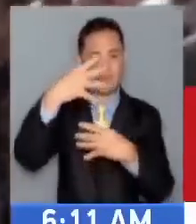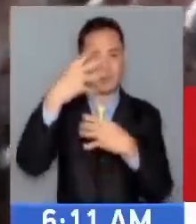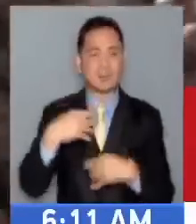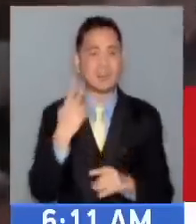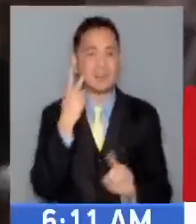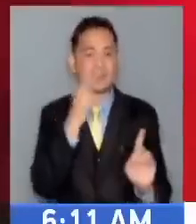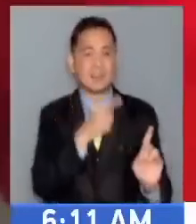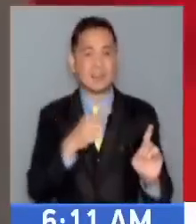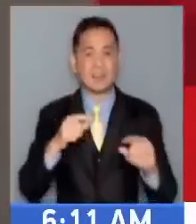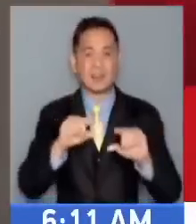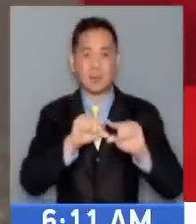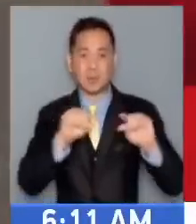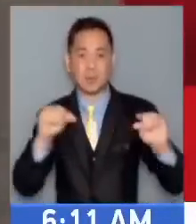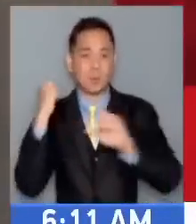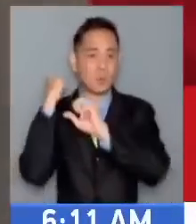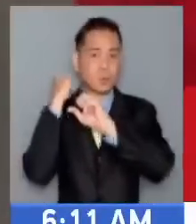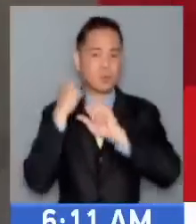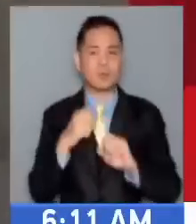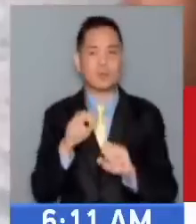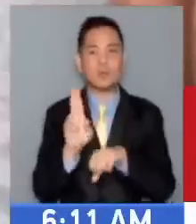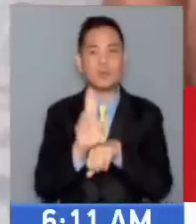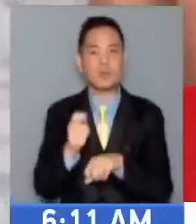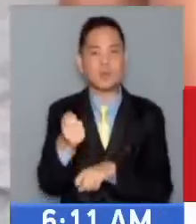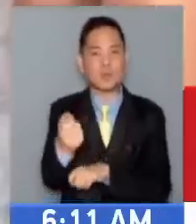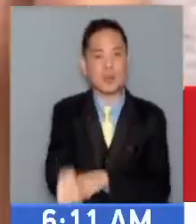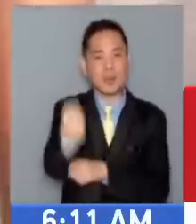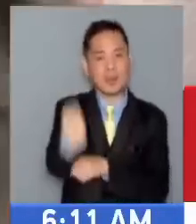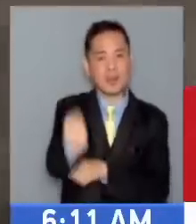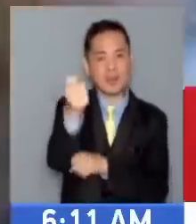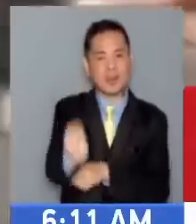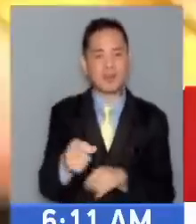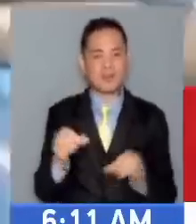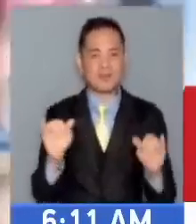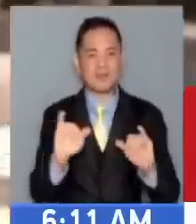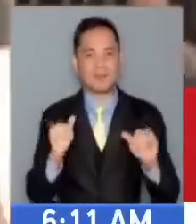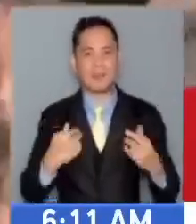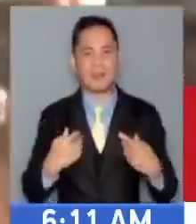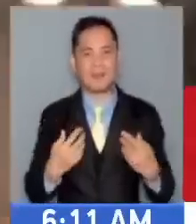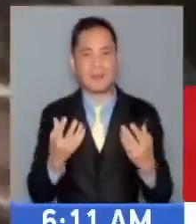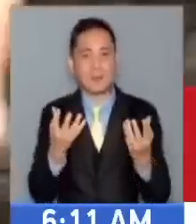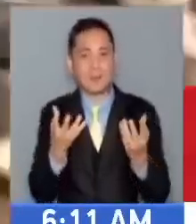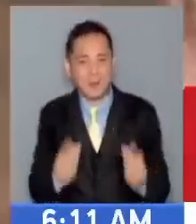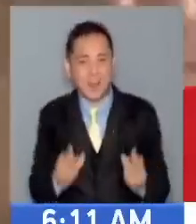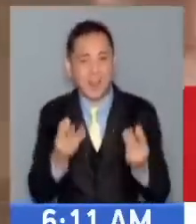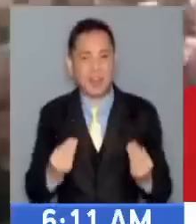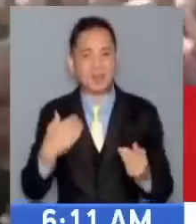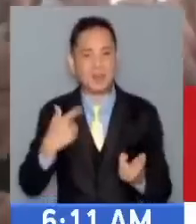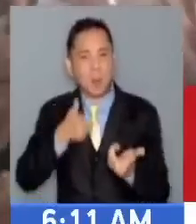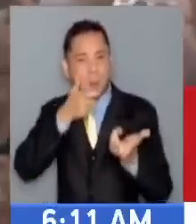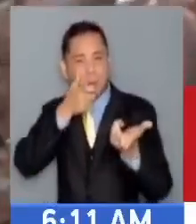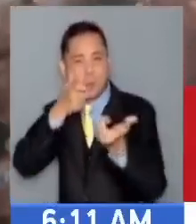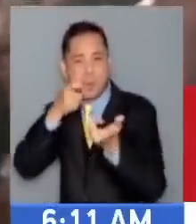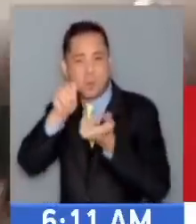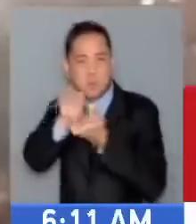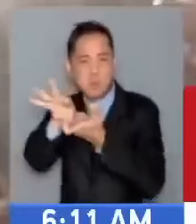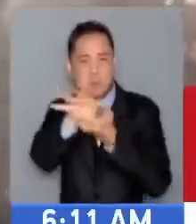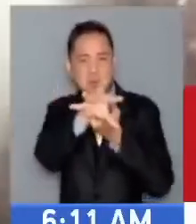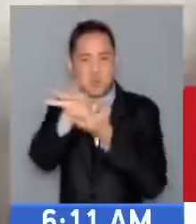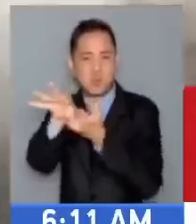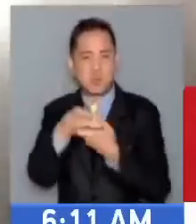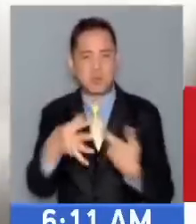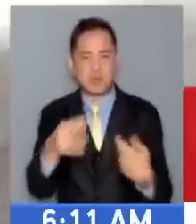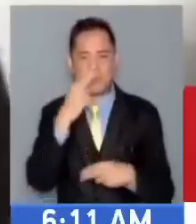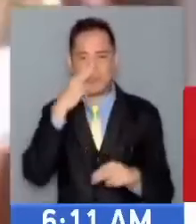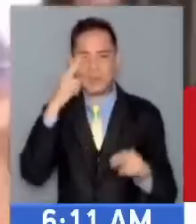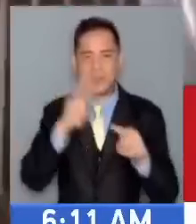rin mawawala siyempre ang basaan gamit ang water gun, balde-baldeng tubig at mga water hose ng Bureau of Fire